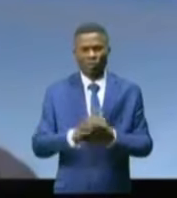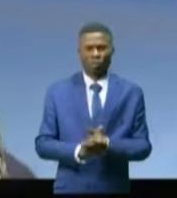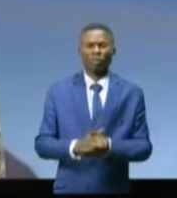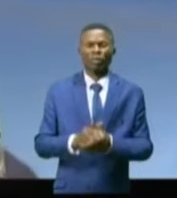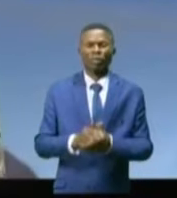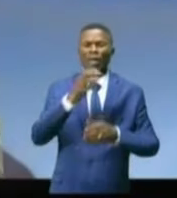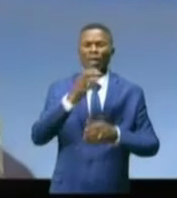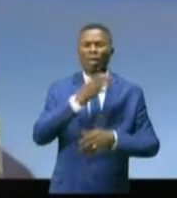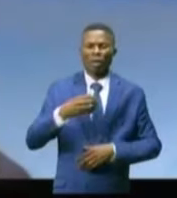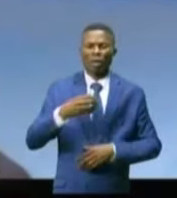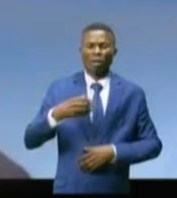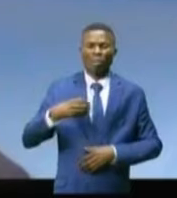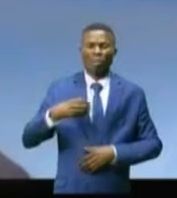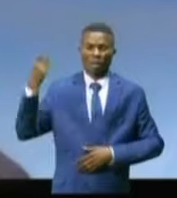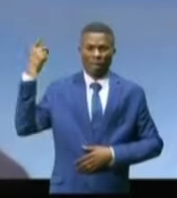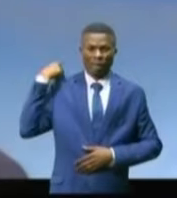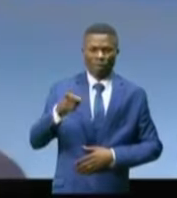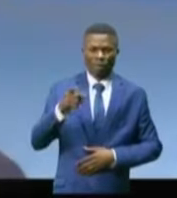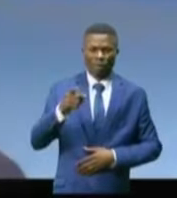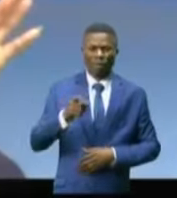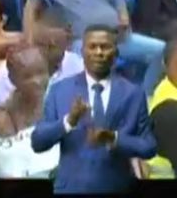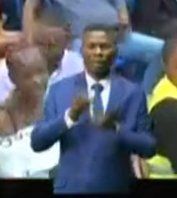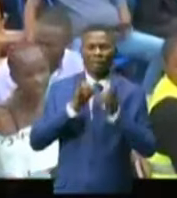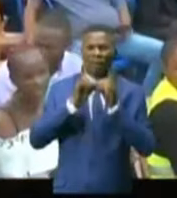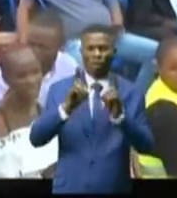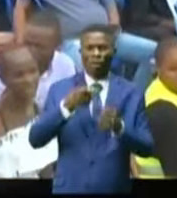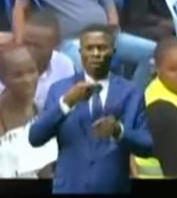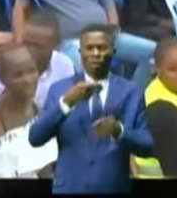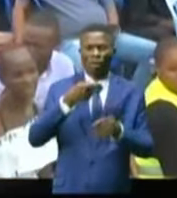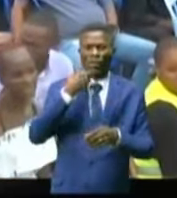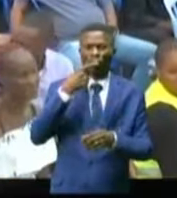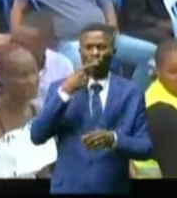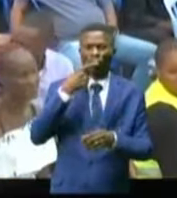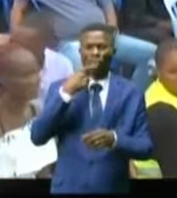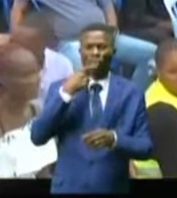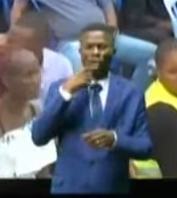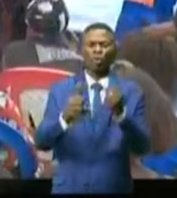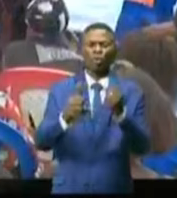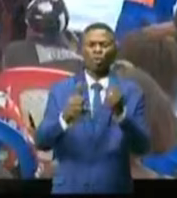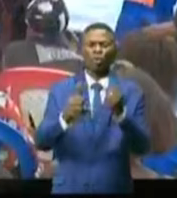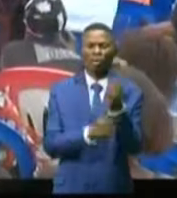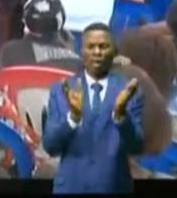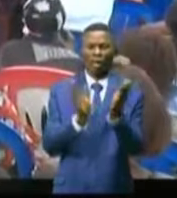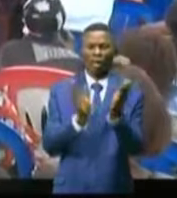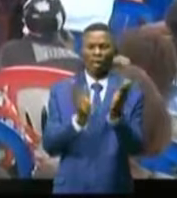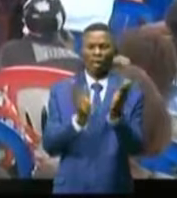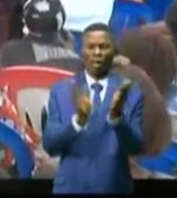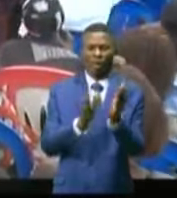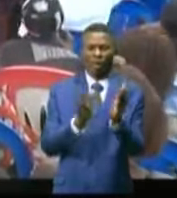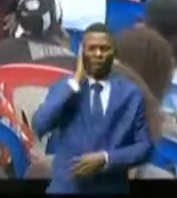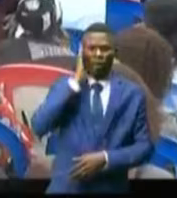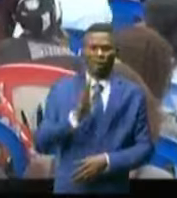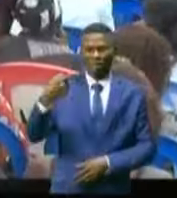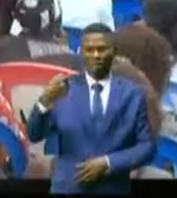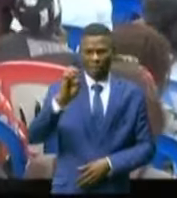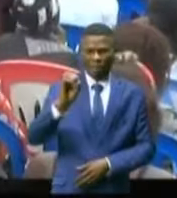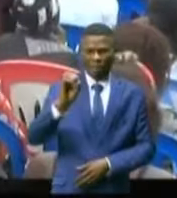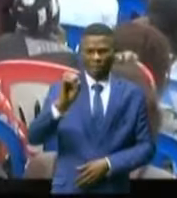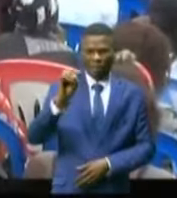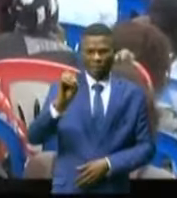Akasia Bandoubola Bongo, qui a une esplanade de col, c'est Georges. Le président